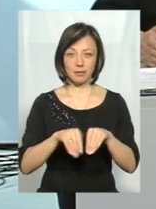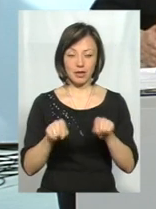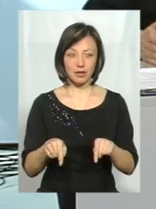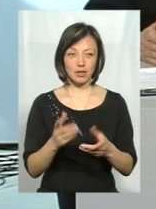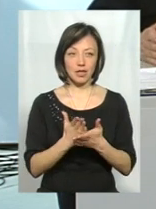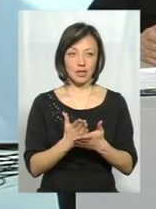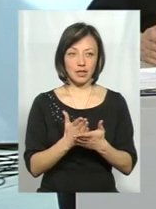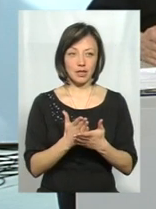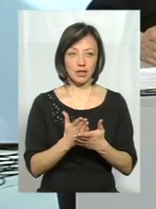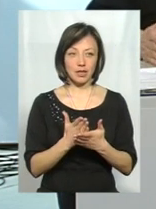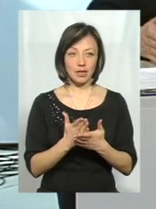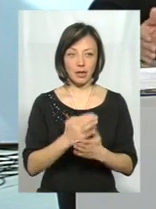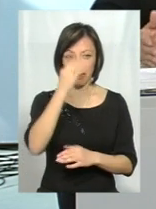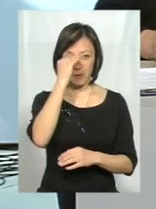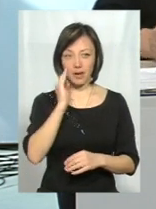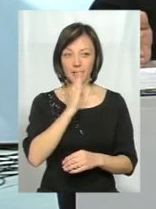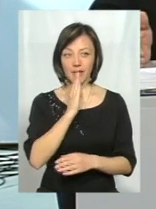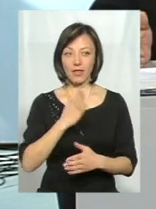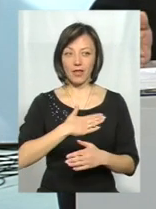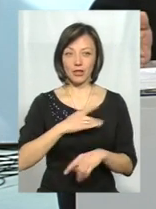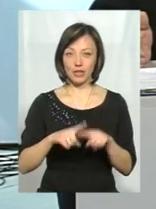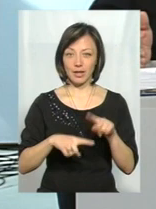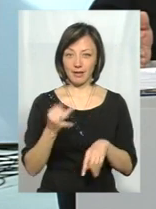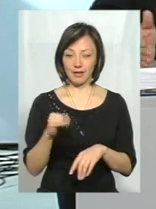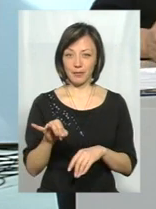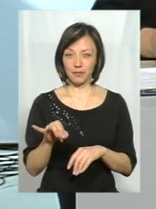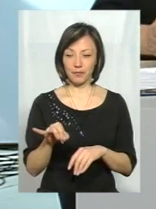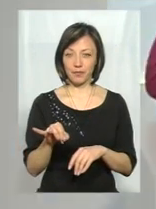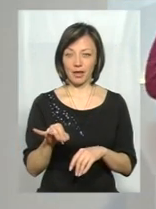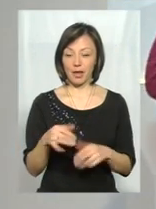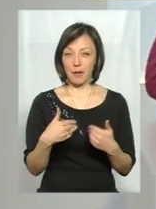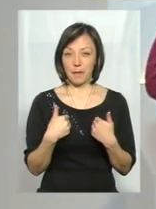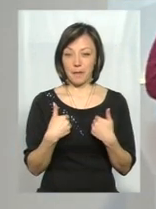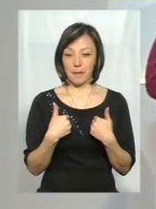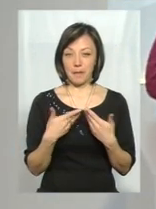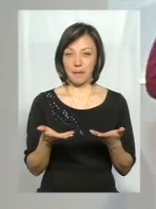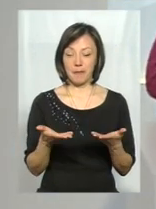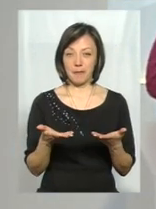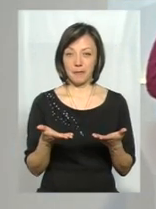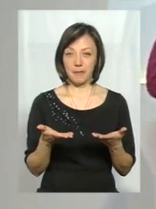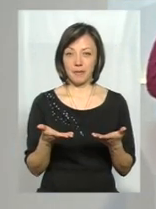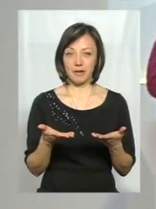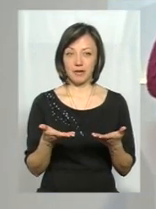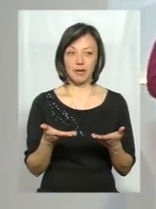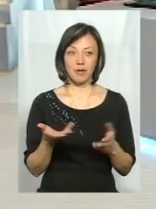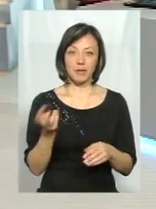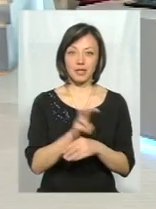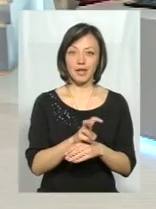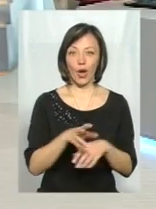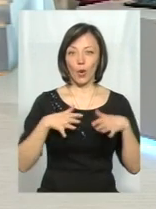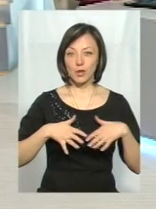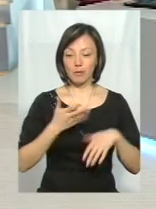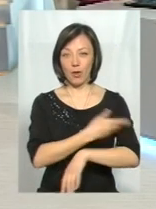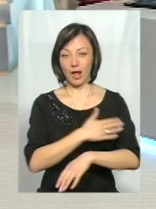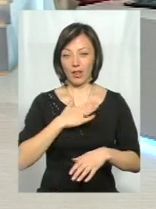є батьки, він наш рідний. Ну, ми все винували, нам грузини прийшли, поляки прийшли,